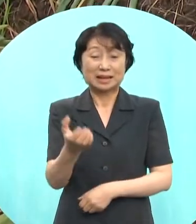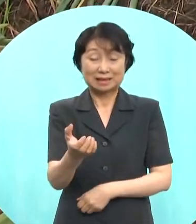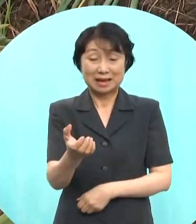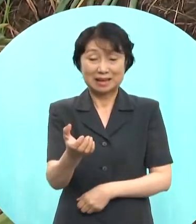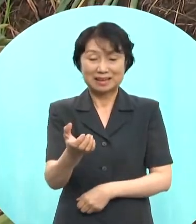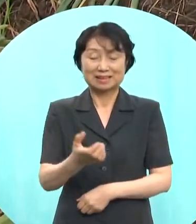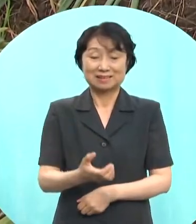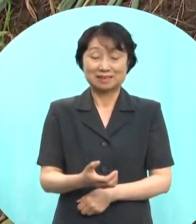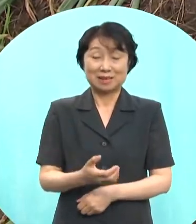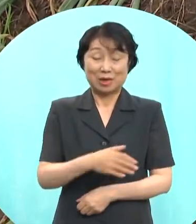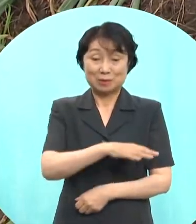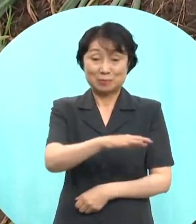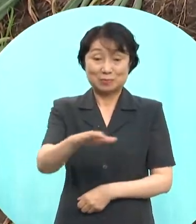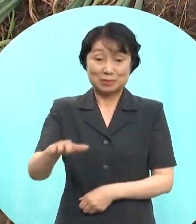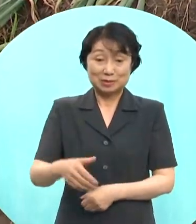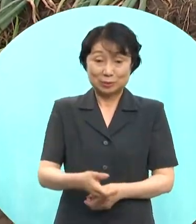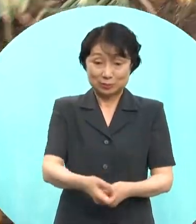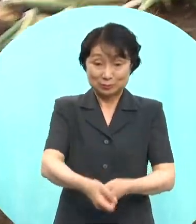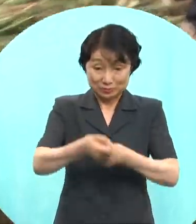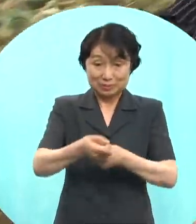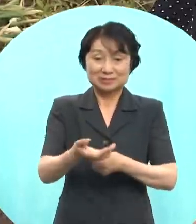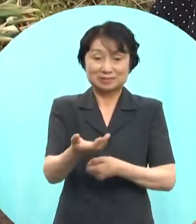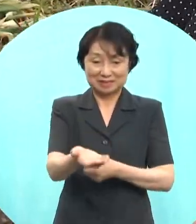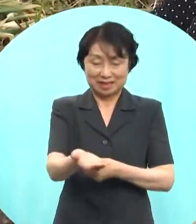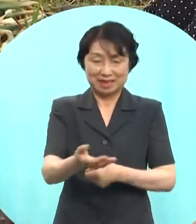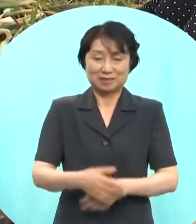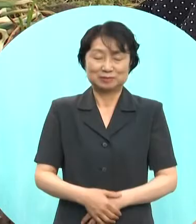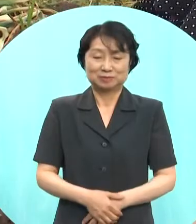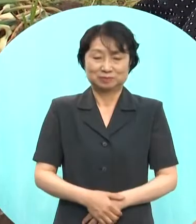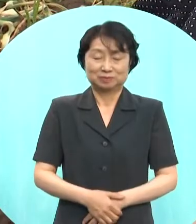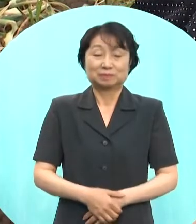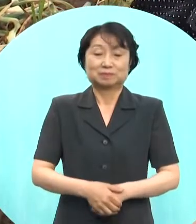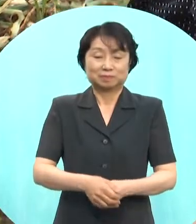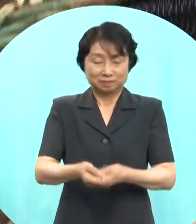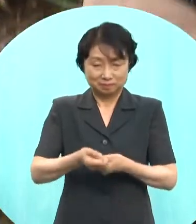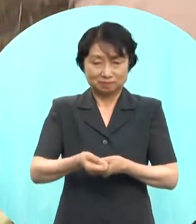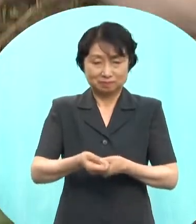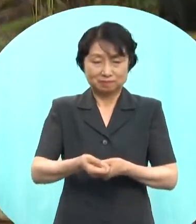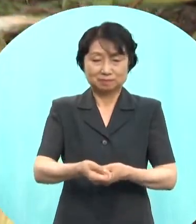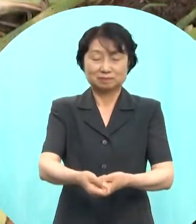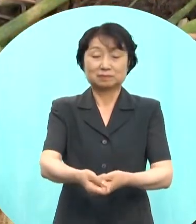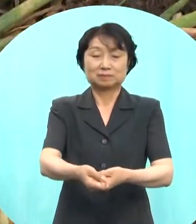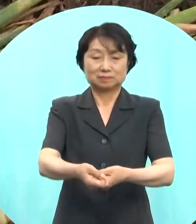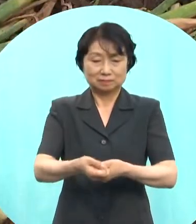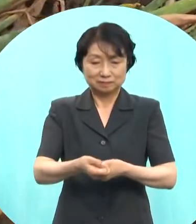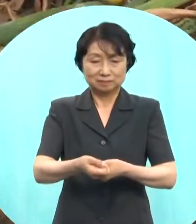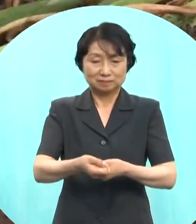あ、結構硬い。こんなの抜いてらっしゃるんです皆さん。よ